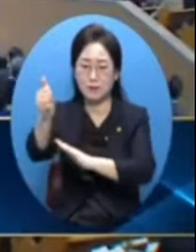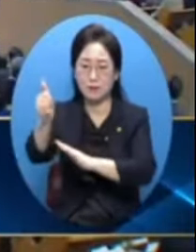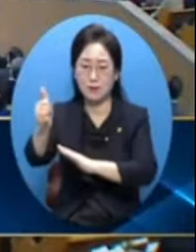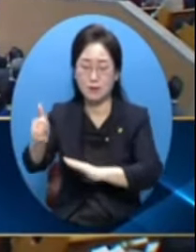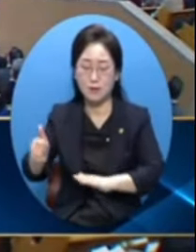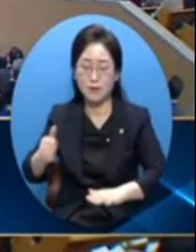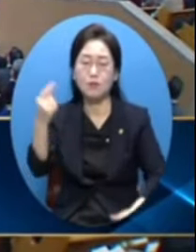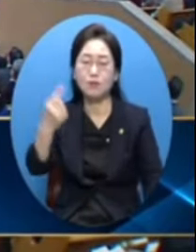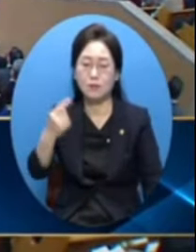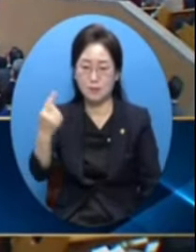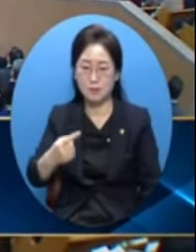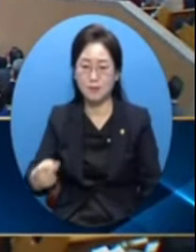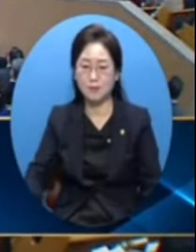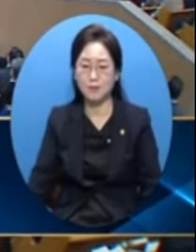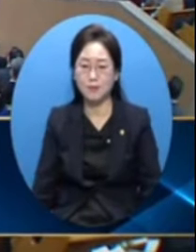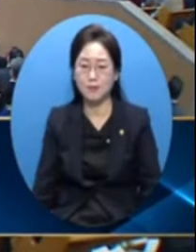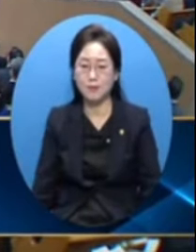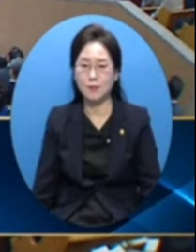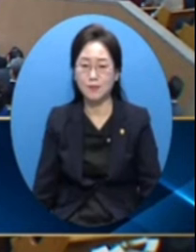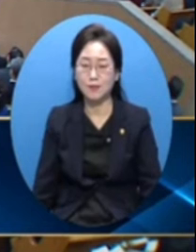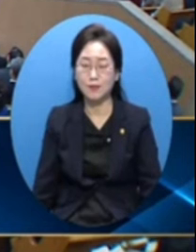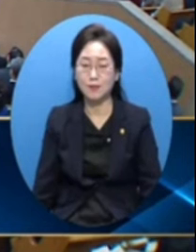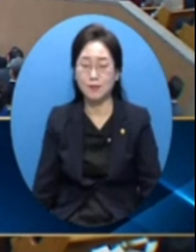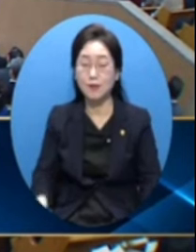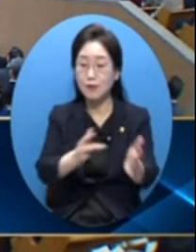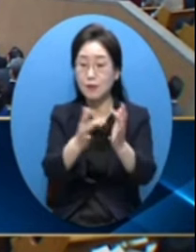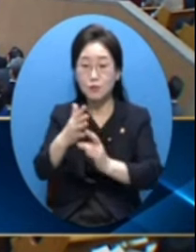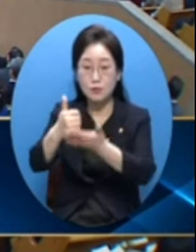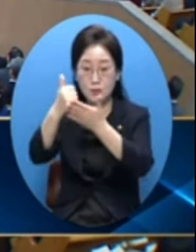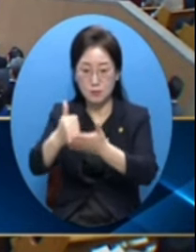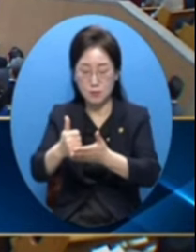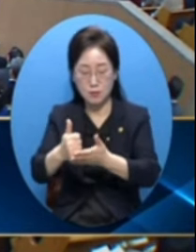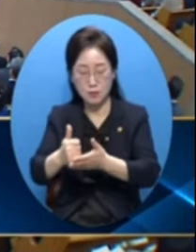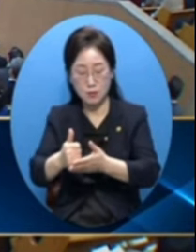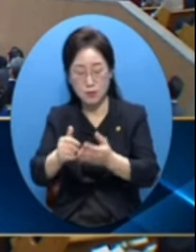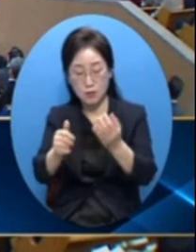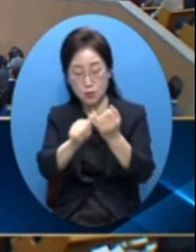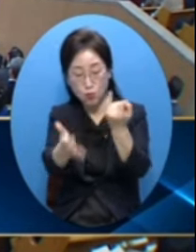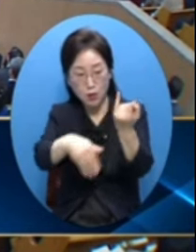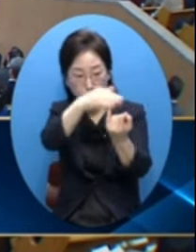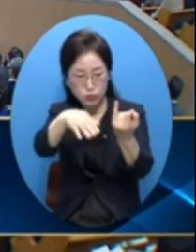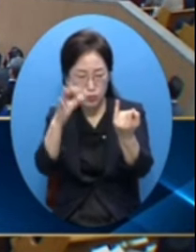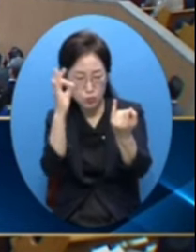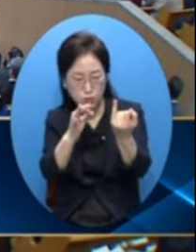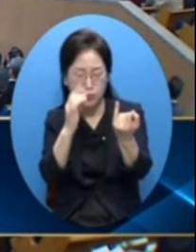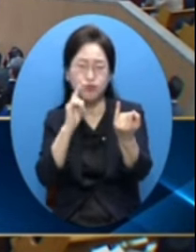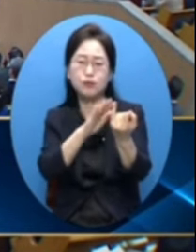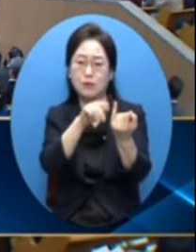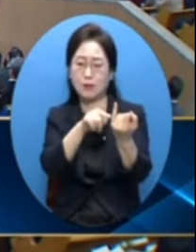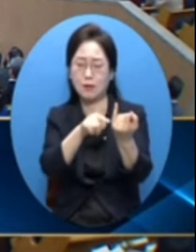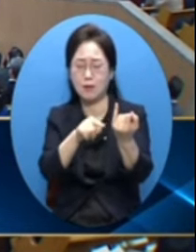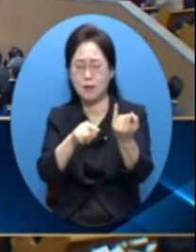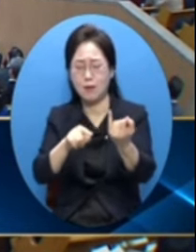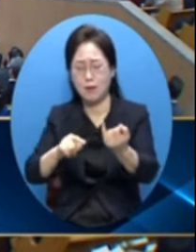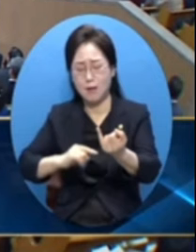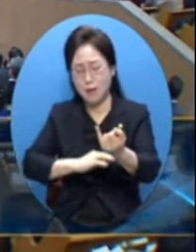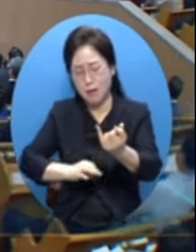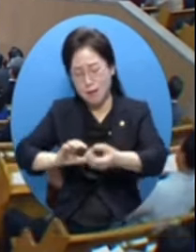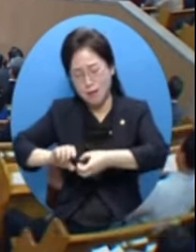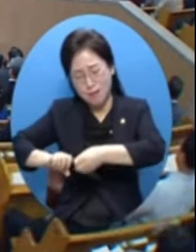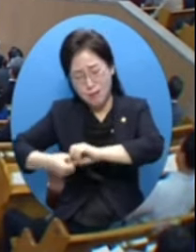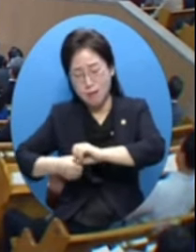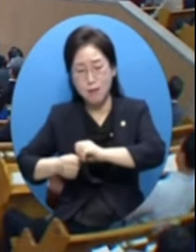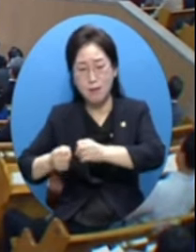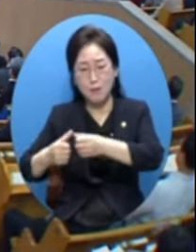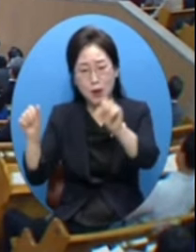우리에게 다가오게 되는 것입니다. 예수님께서 과부를 불쌍히 보셨습니다. 창자가 끊어지는 그 고통으로